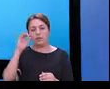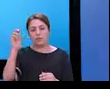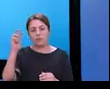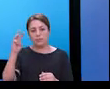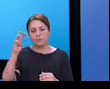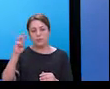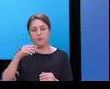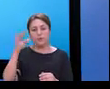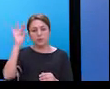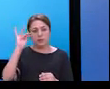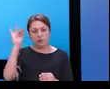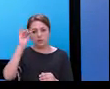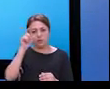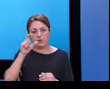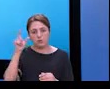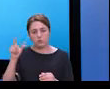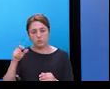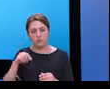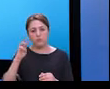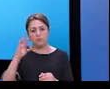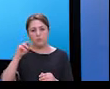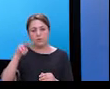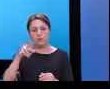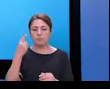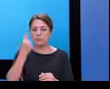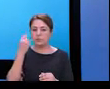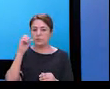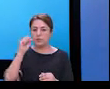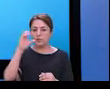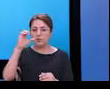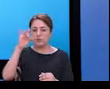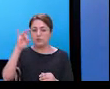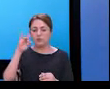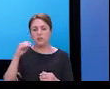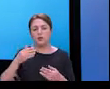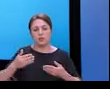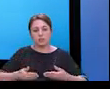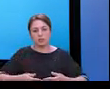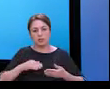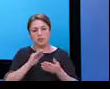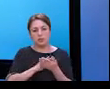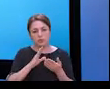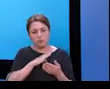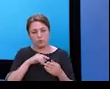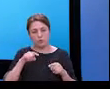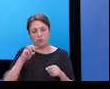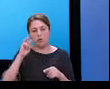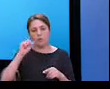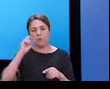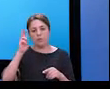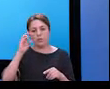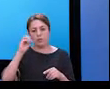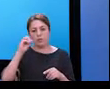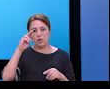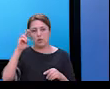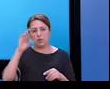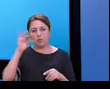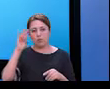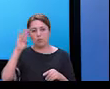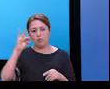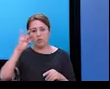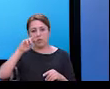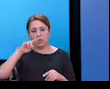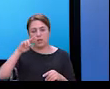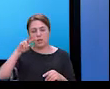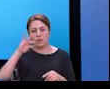милодий 1-асрда яшаган ва ижод қилган. Унинг Македониялик Александр тарихи